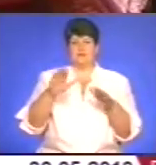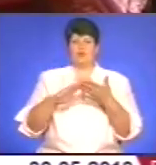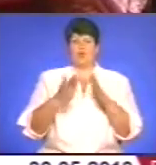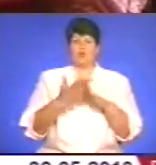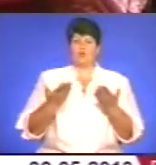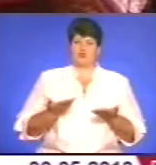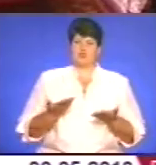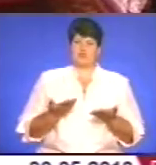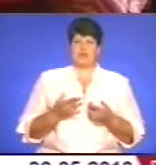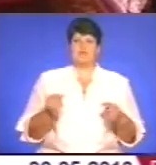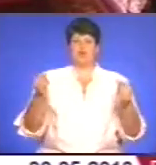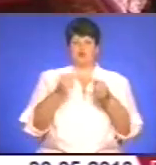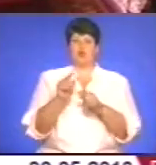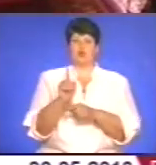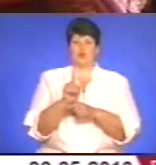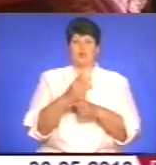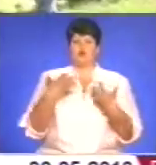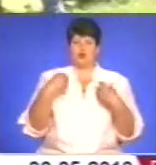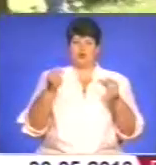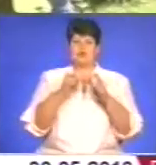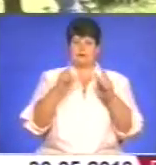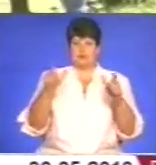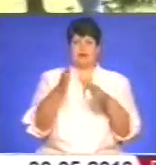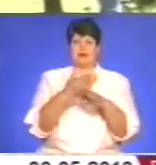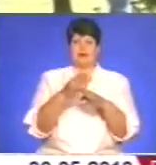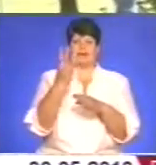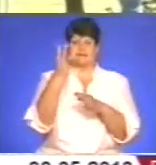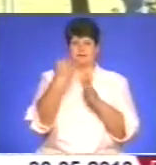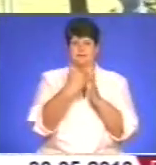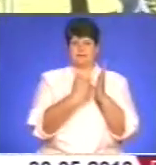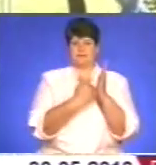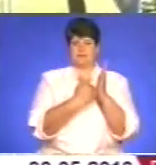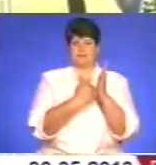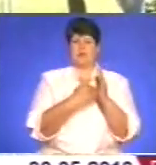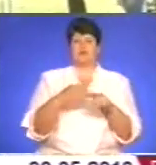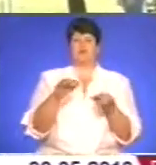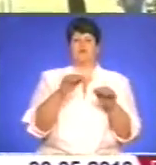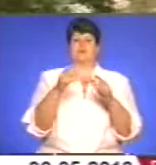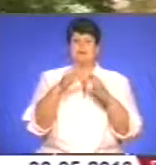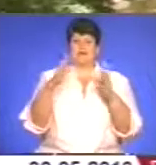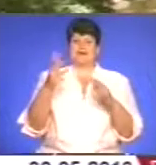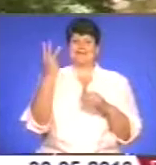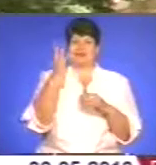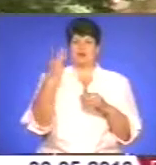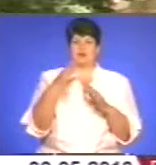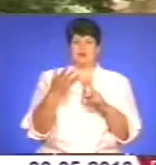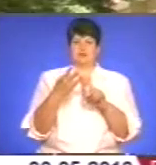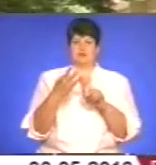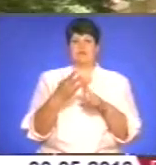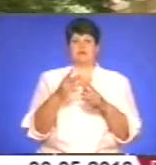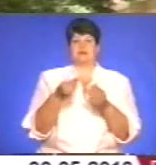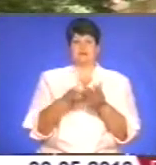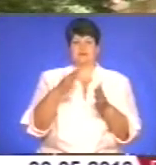проживання. Відповідно до норм, оздоровчі заклади поділяють на три категорії. У таборах третьої категорії ціни за день перебування